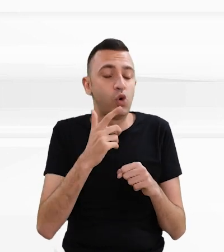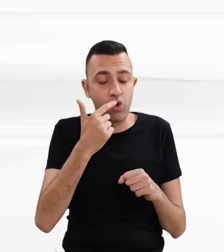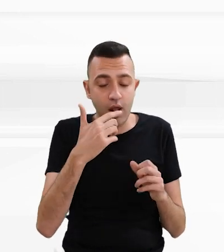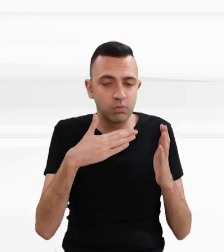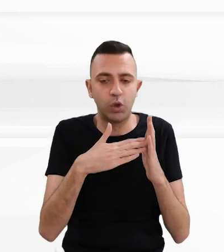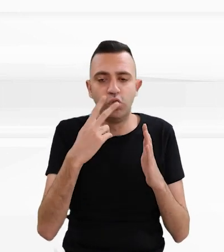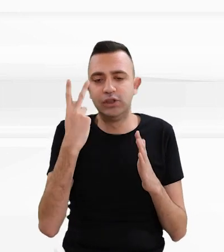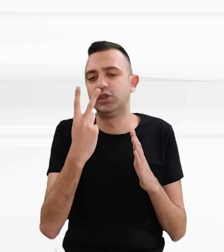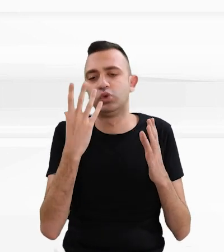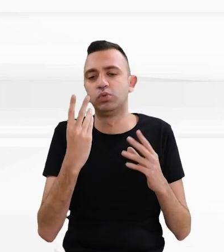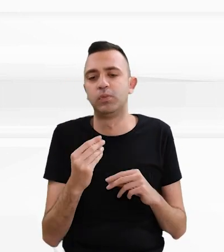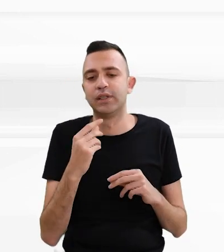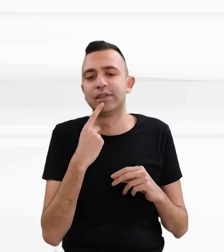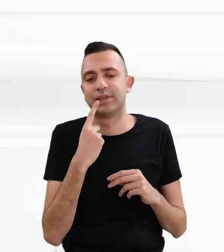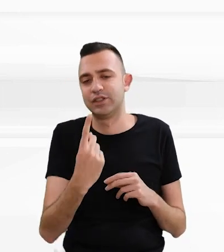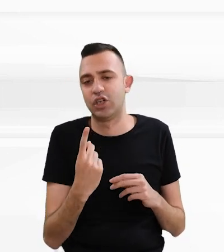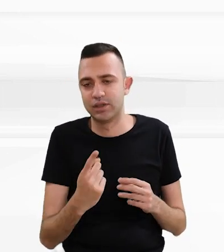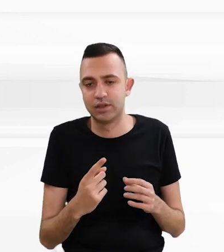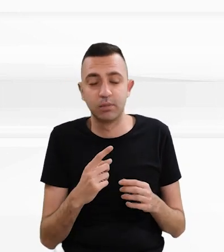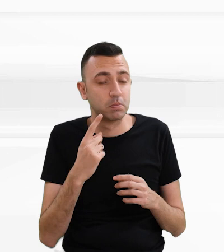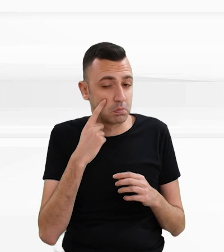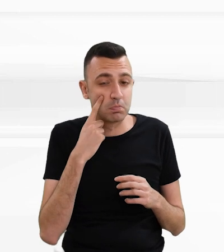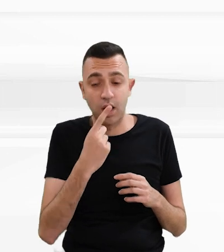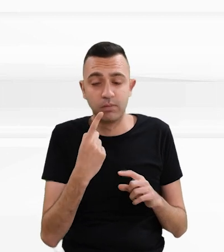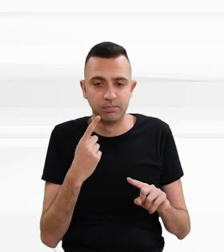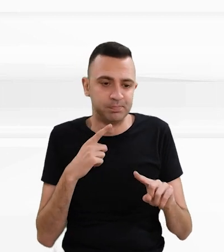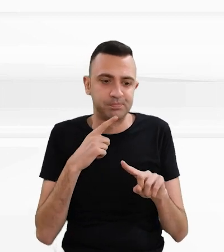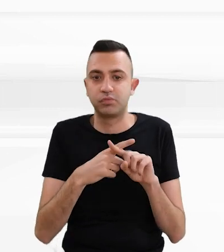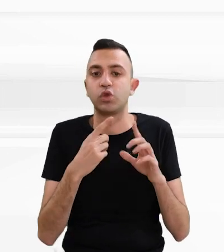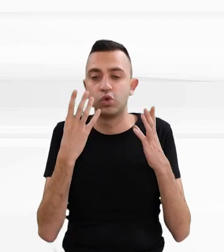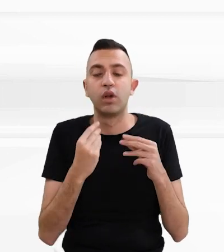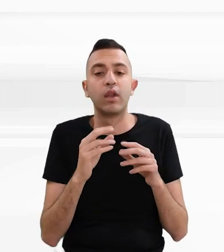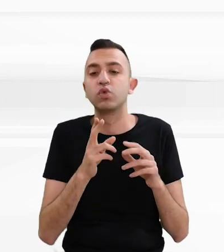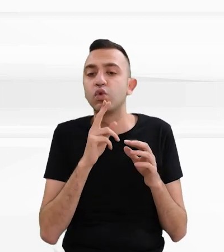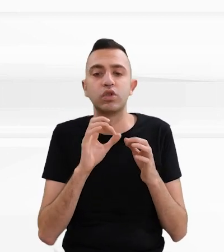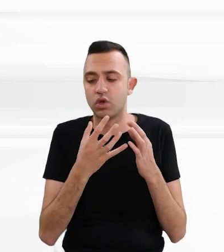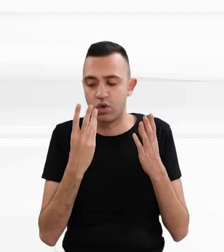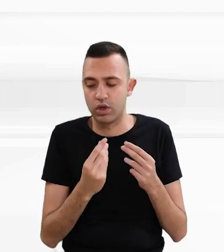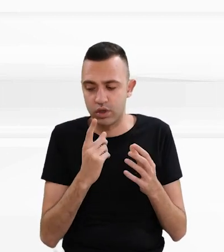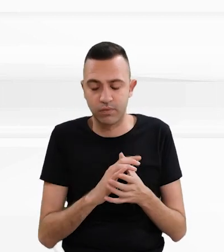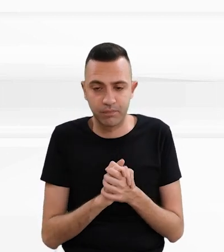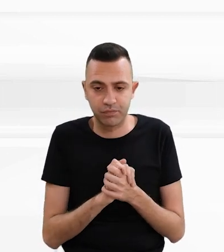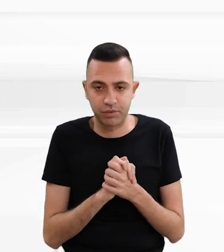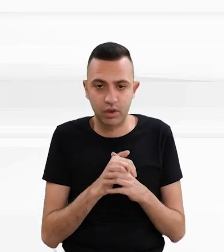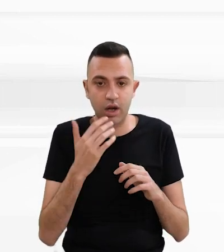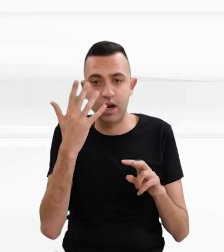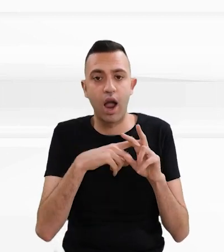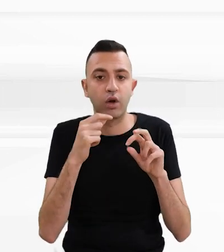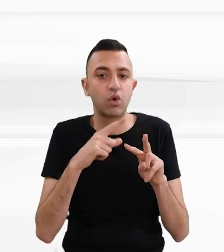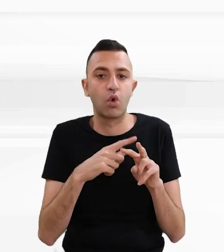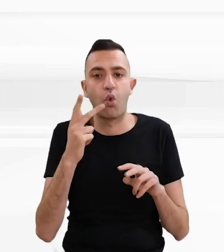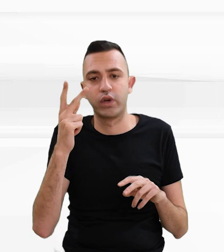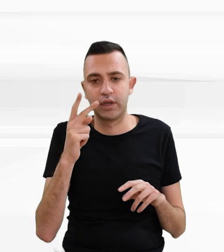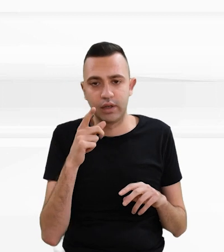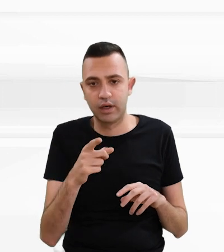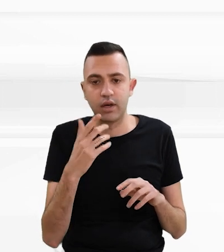iki olma olasılığından bahsedeceğiz Peki bakalım acaba çarptığım zaman bu sonuçlar neler olacak karekök 12 biliyorum